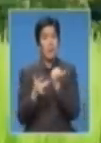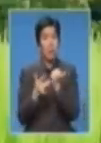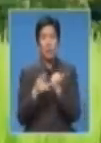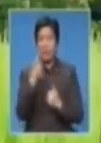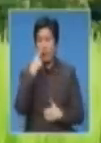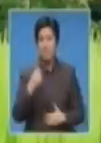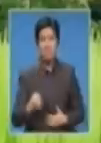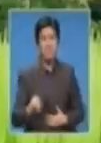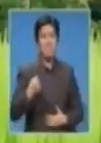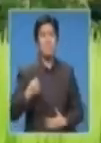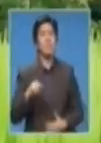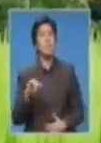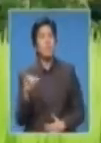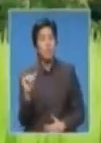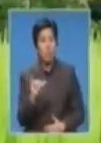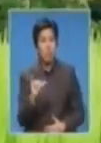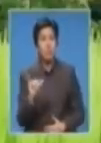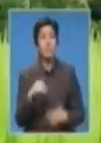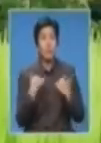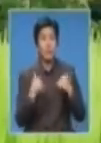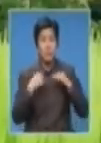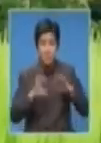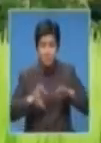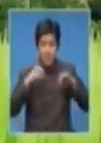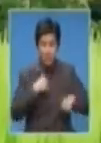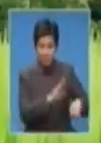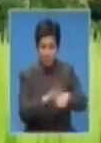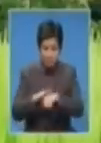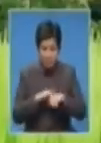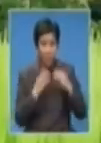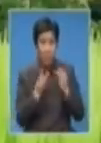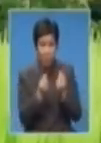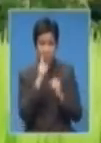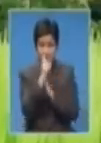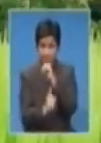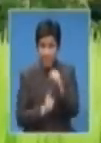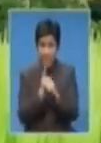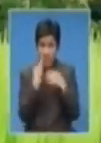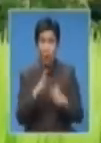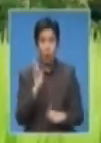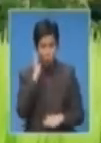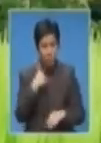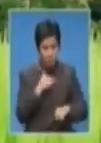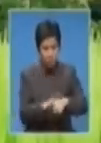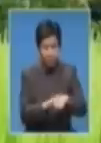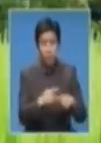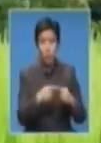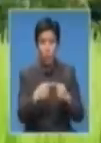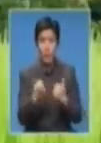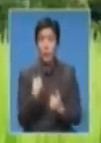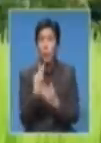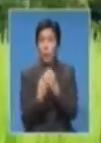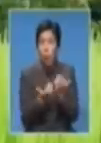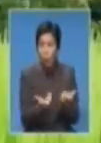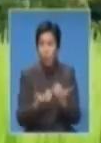แข็งไม่เพียงพอนักนะครับรัฐบาลเร่งรัดมาปีนึงแล้วนะปีนี้ก็จะเร่งต่อไปนะครับคราวนี้ประเทศคู่ค้าของเราหลายประเท